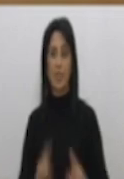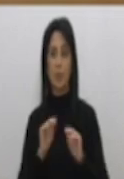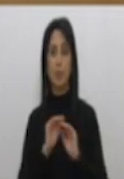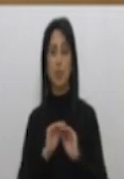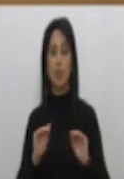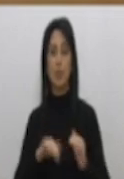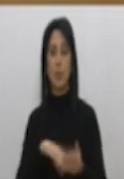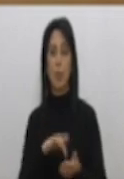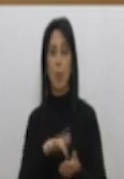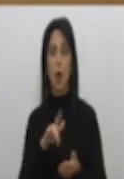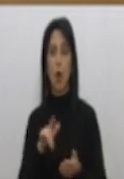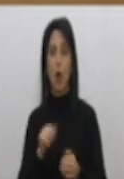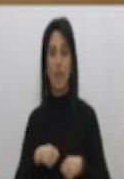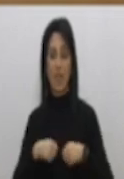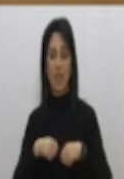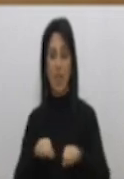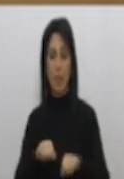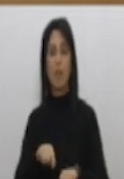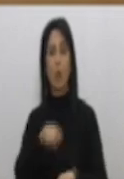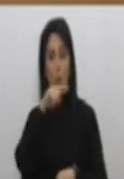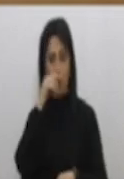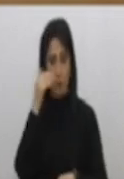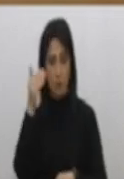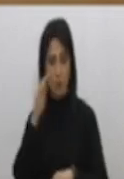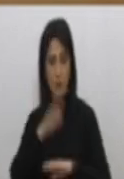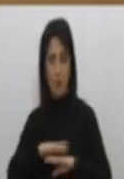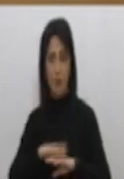მშვიდობიანი მოქალაქეების დარბევაც პრორუსული ქცევაა.